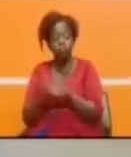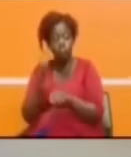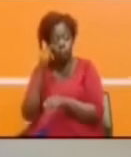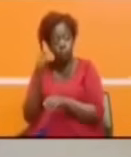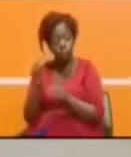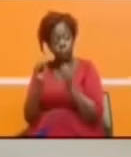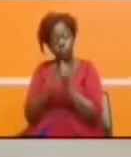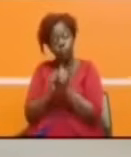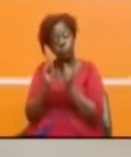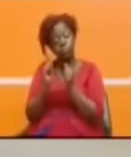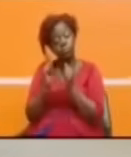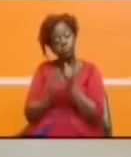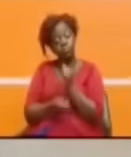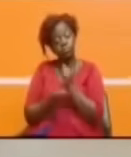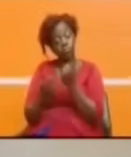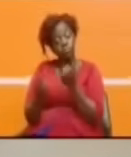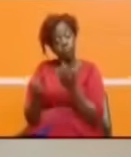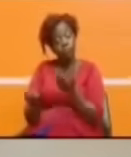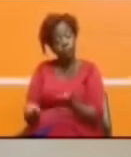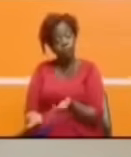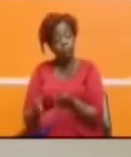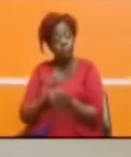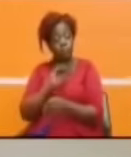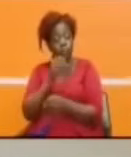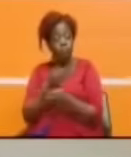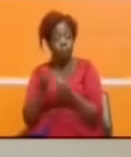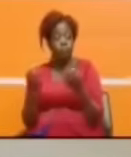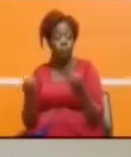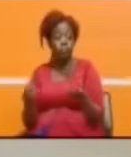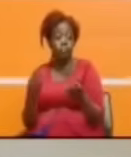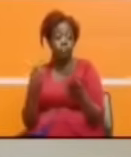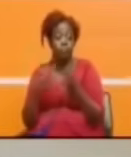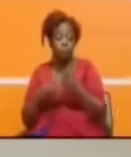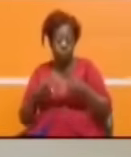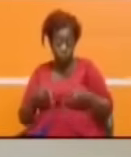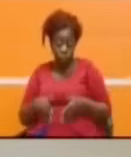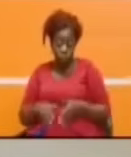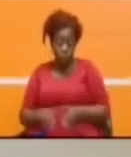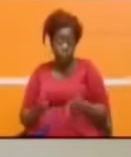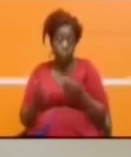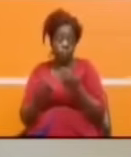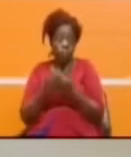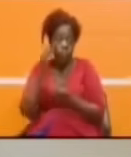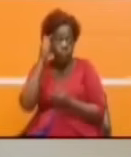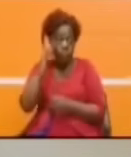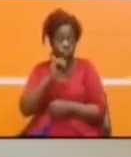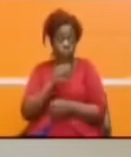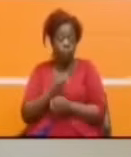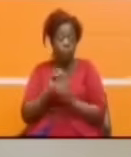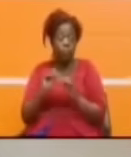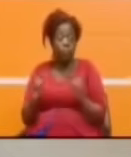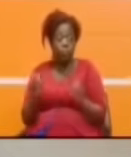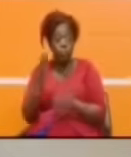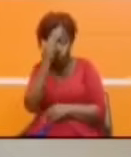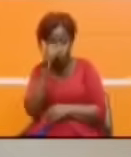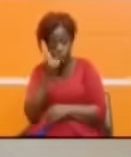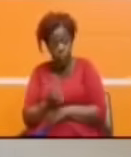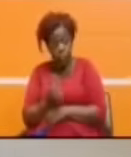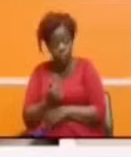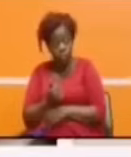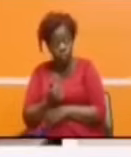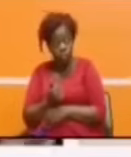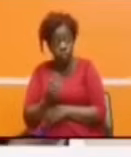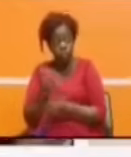10th palamenti wano ngaba abakyala basiiba wano nga bagamba batuzaddemu tebatulabirira naye lwaki atambula